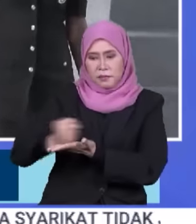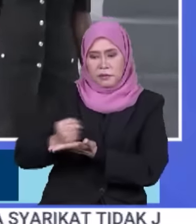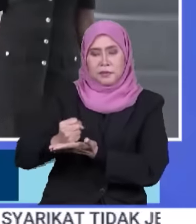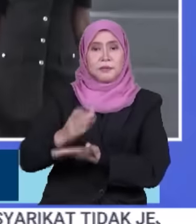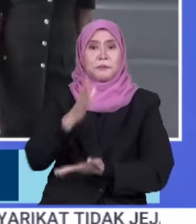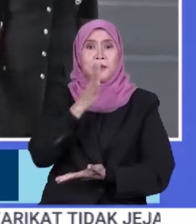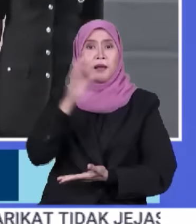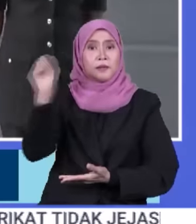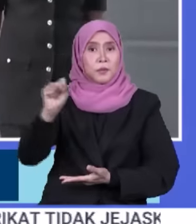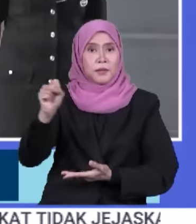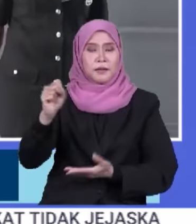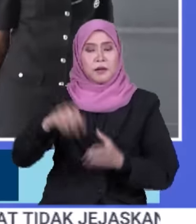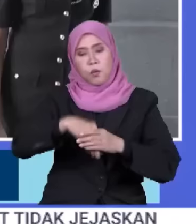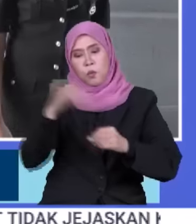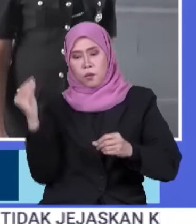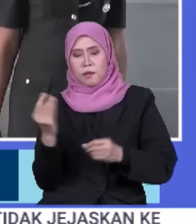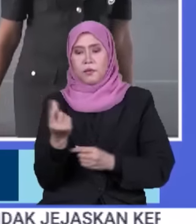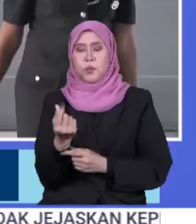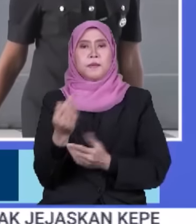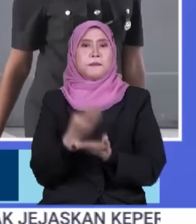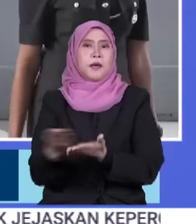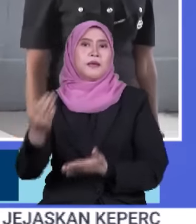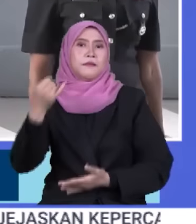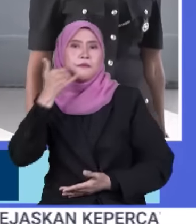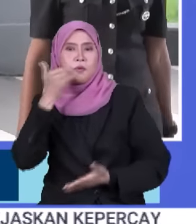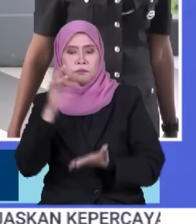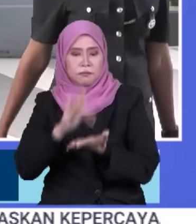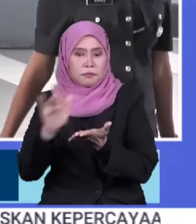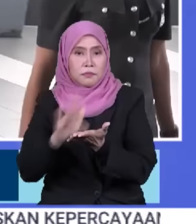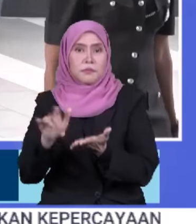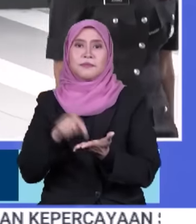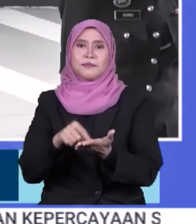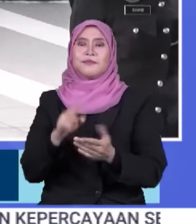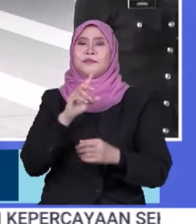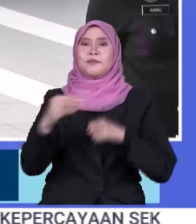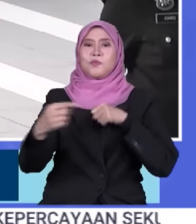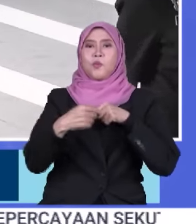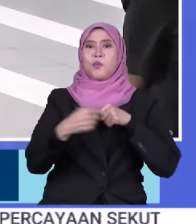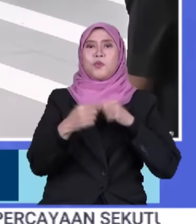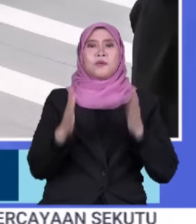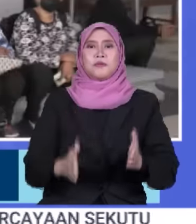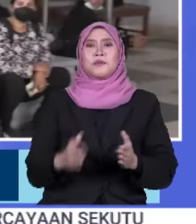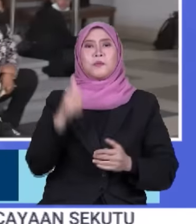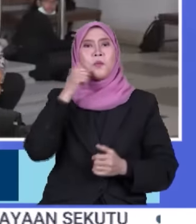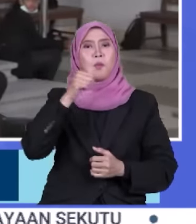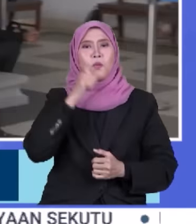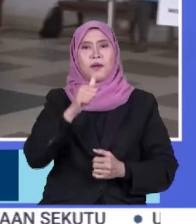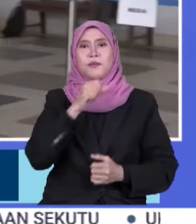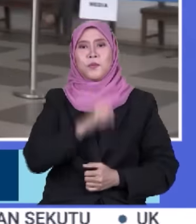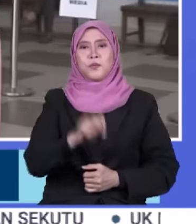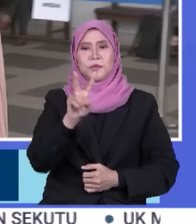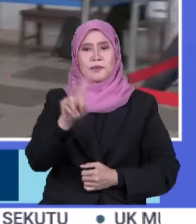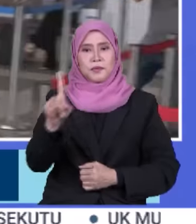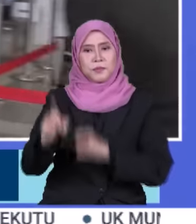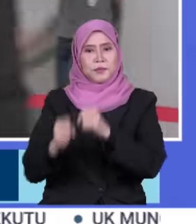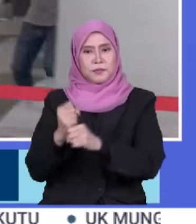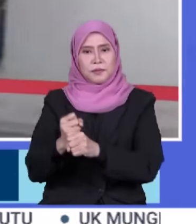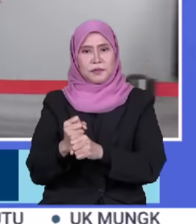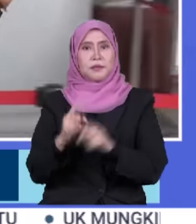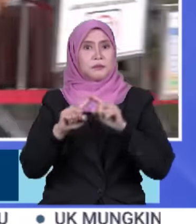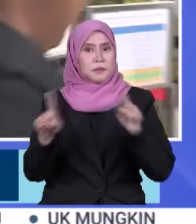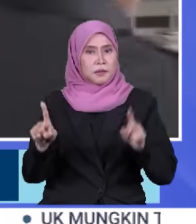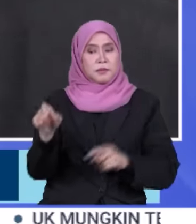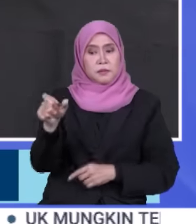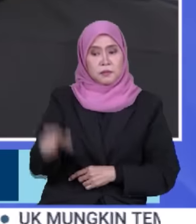saudara dan keluarkan wang untuk beli telefon pintar. Demikian pertuduhan yang dihadapi seorang wanita berusia 21 tahun. Dia